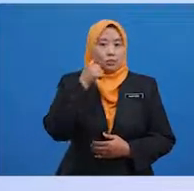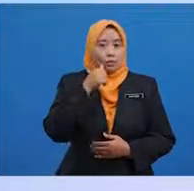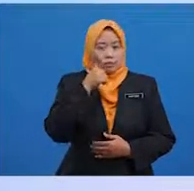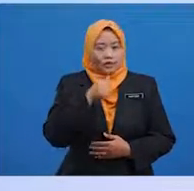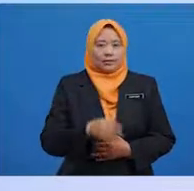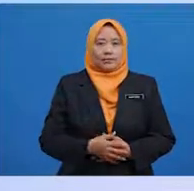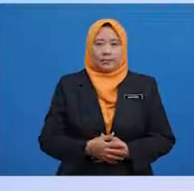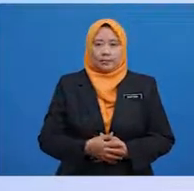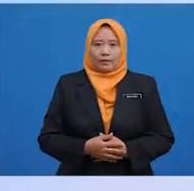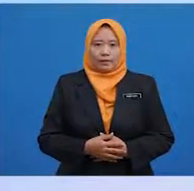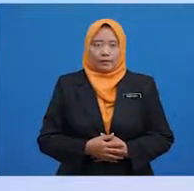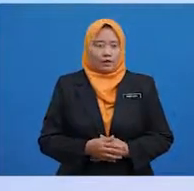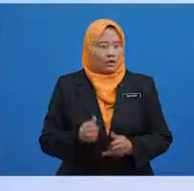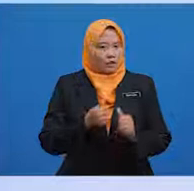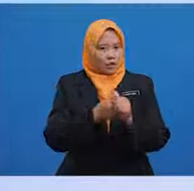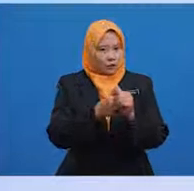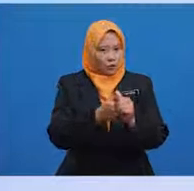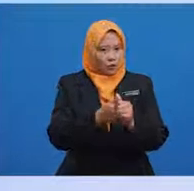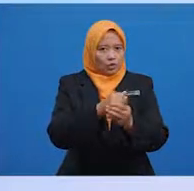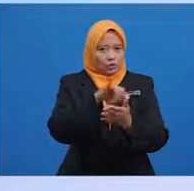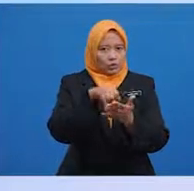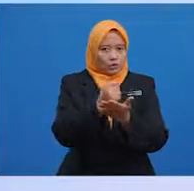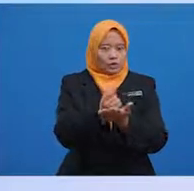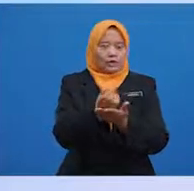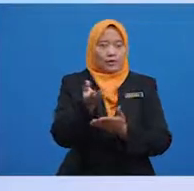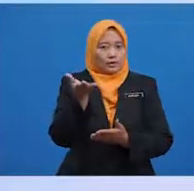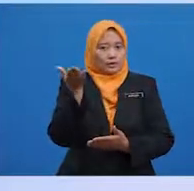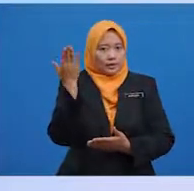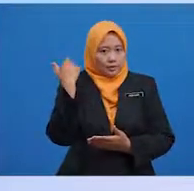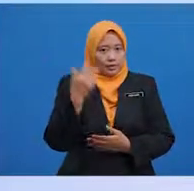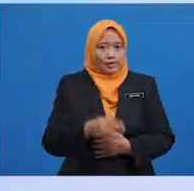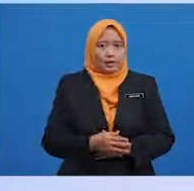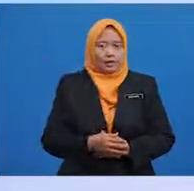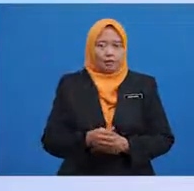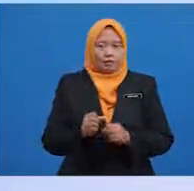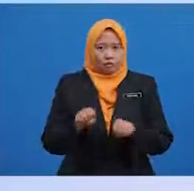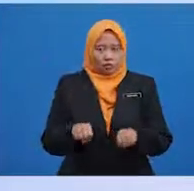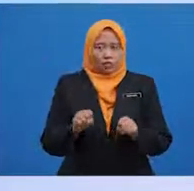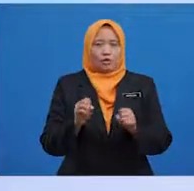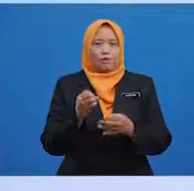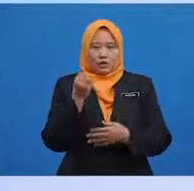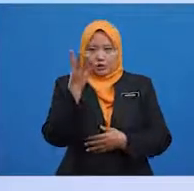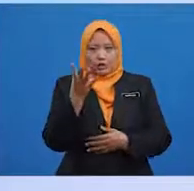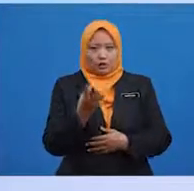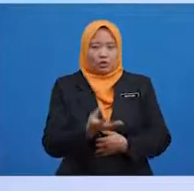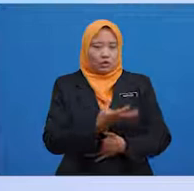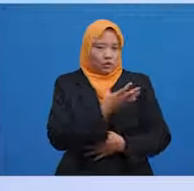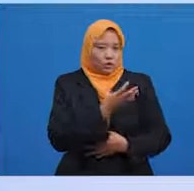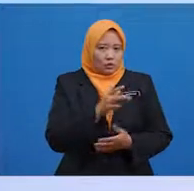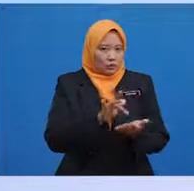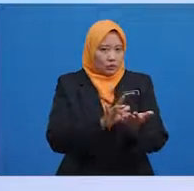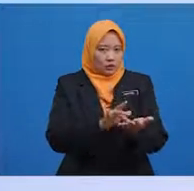Berdasarkan jumlah yang dinyatakan, boleh disimpulkan purata kematian akibat penyakit jantung